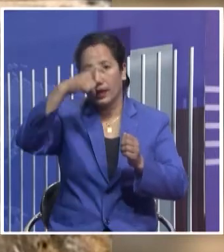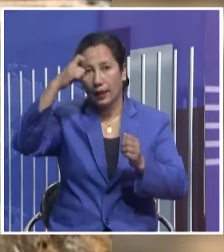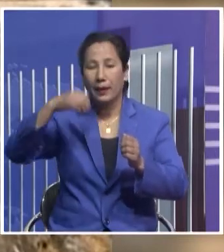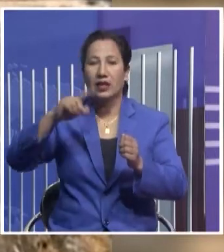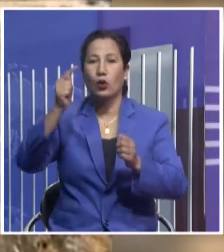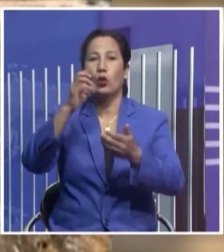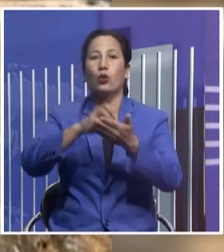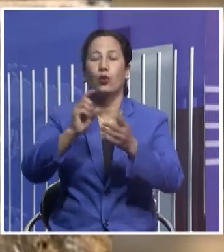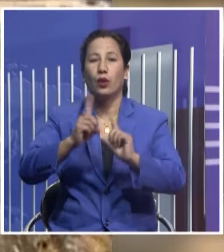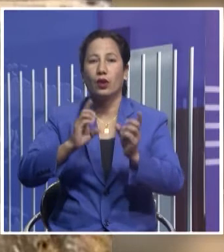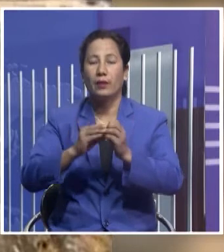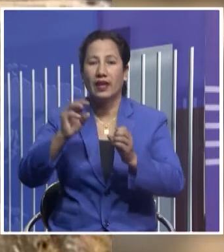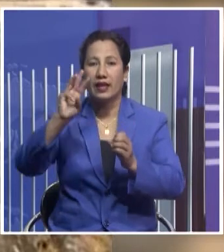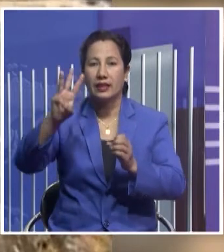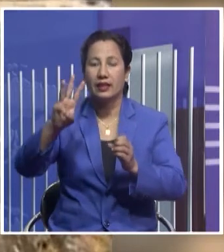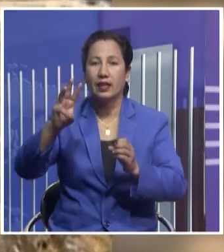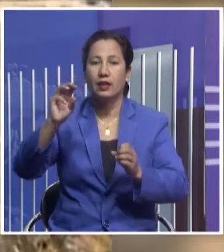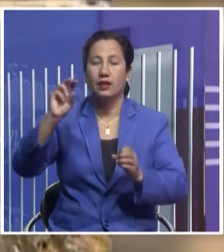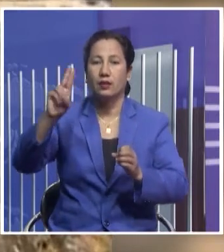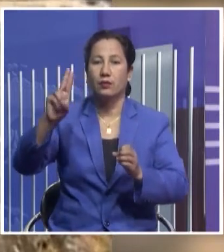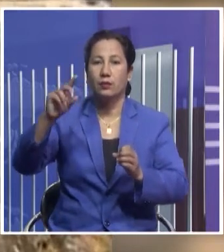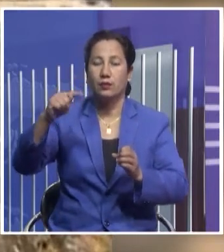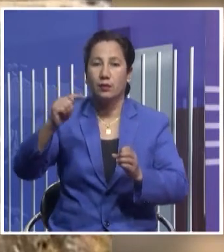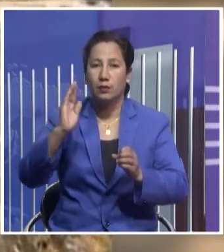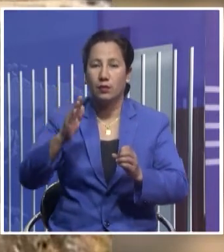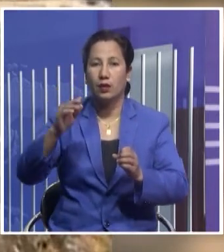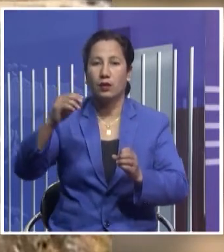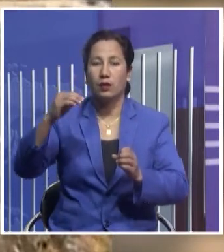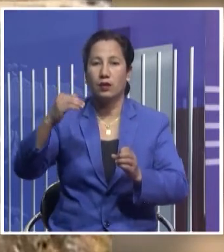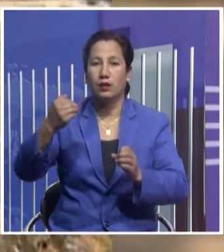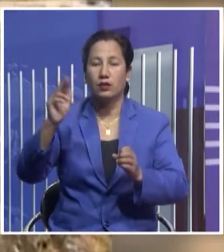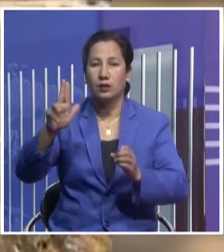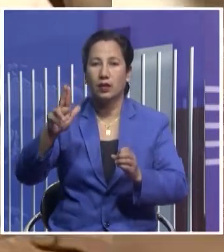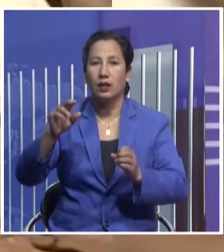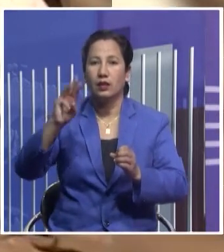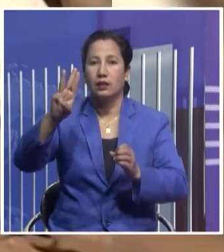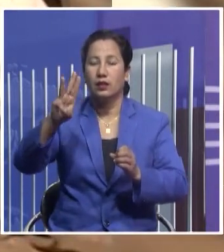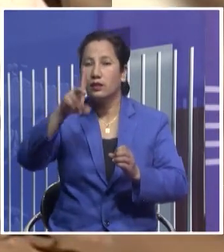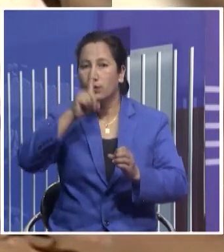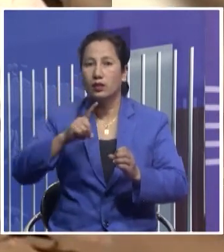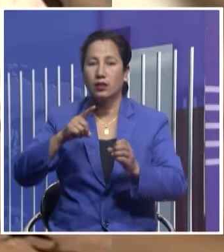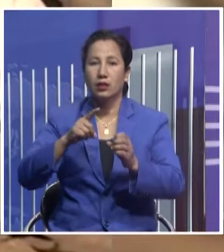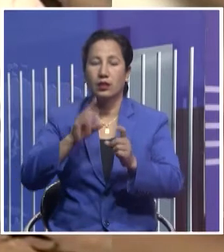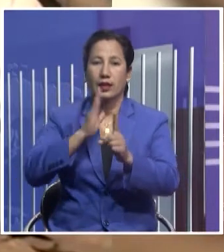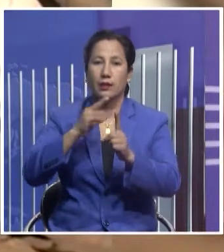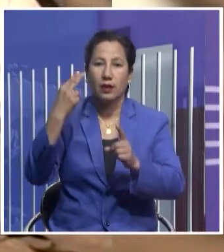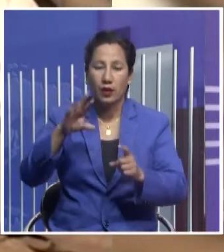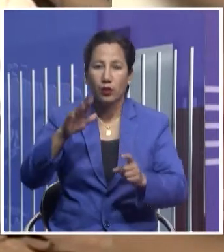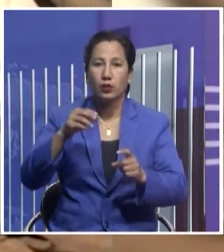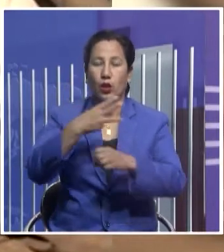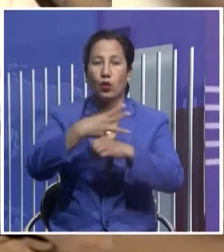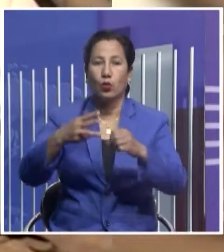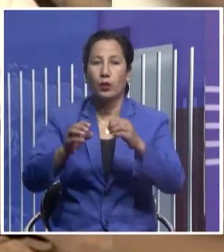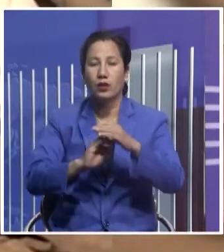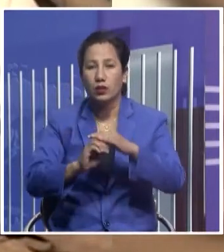नगरपालिका 3 भक्तिराम लामिछानेलाई 3 वर्ष कैदको फैसला भएको छ अदालतका श्रेष्ठदार उपसचिव